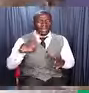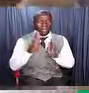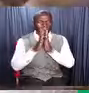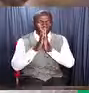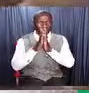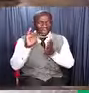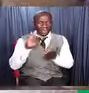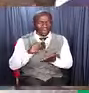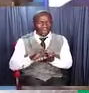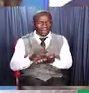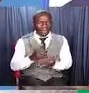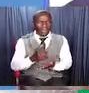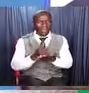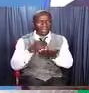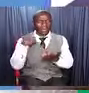Kukaa.